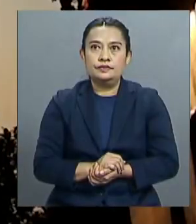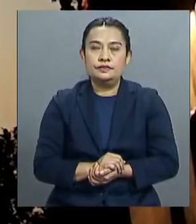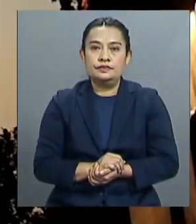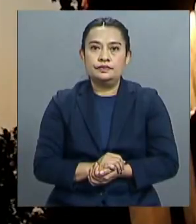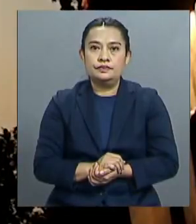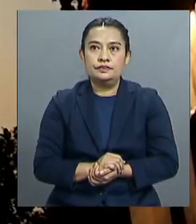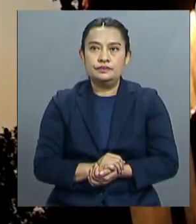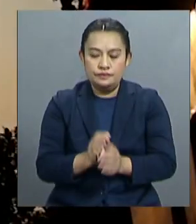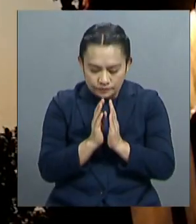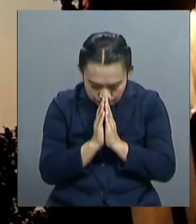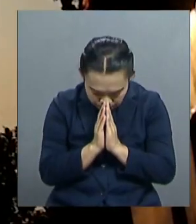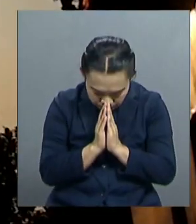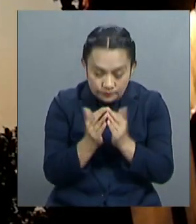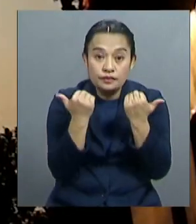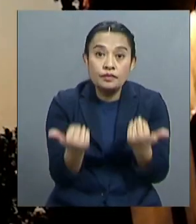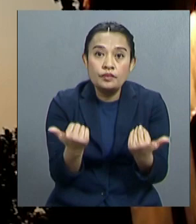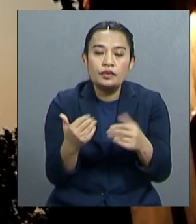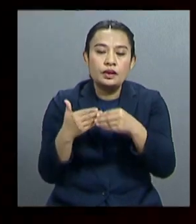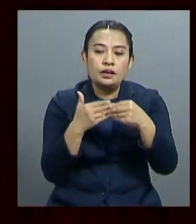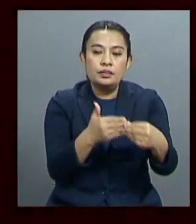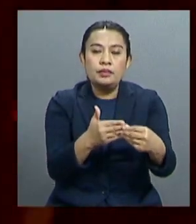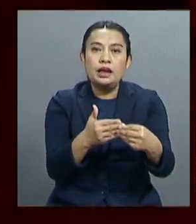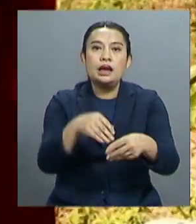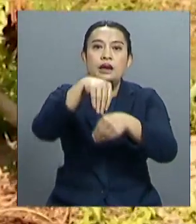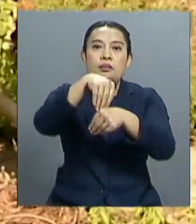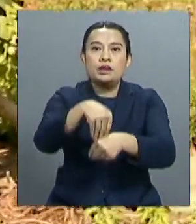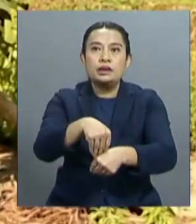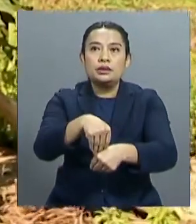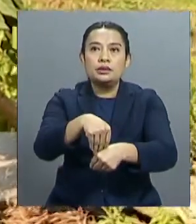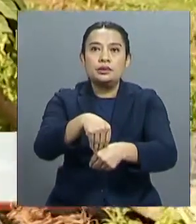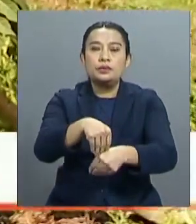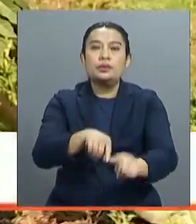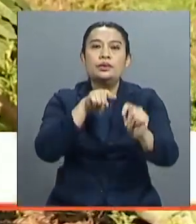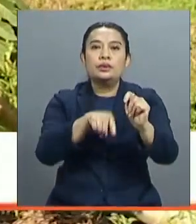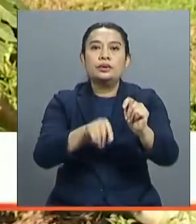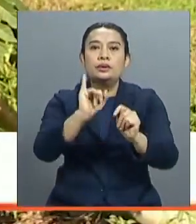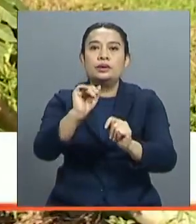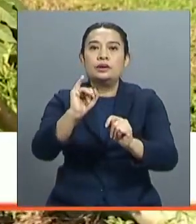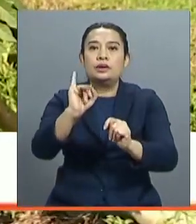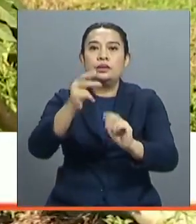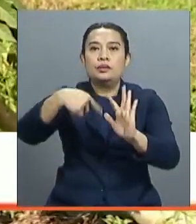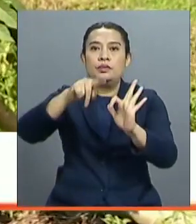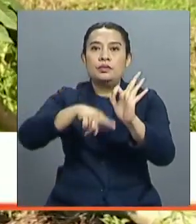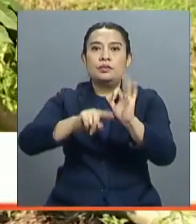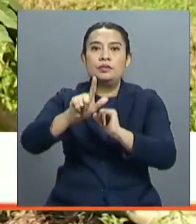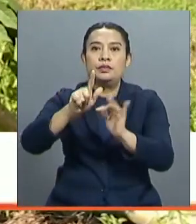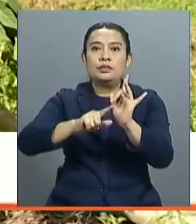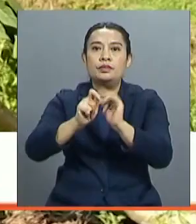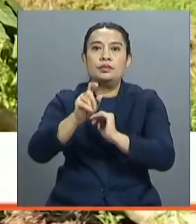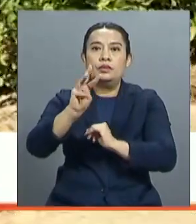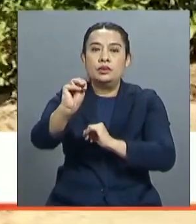สวัสดีค่ะวันนี้เราพาทุกคนมาอยู่ที่ตำบลไผ่ร้อมอำเภอรับแตจังหวัดอุตรดิต